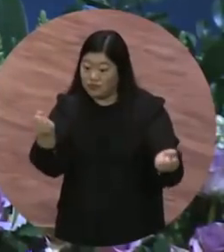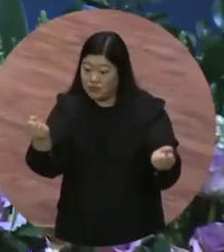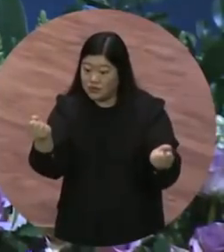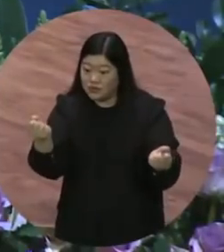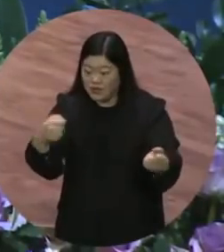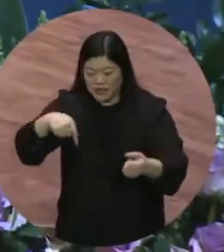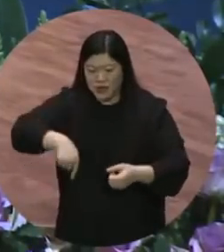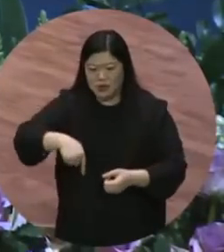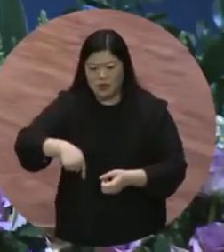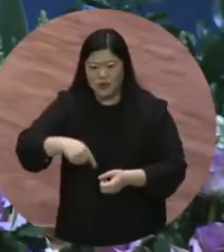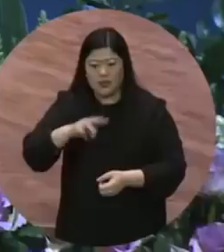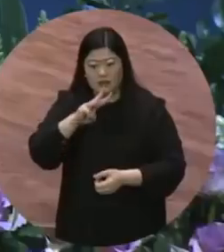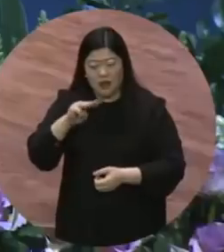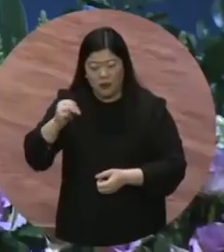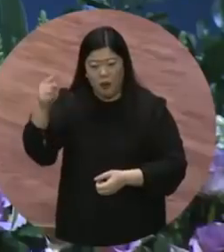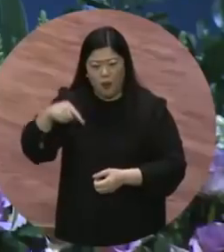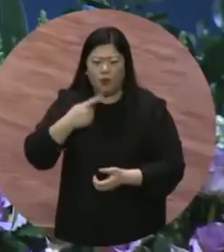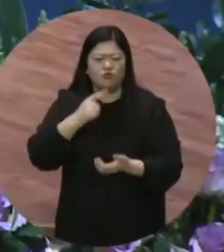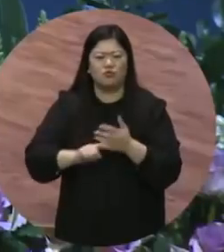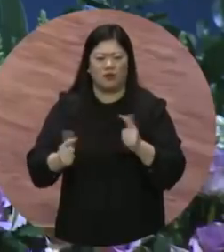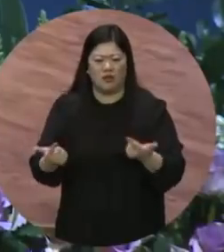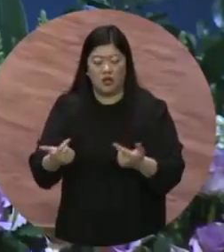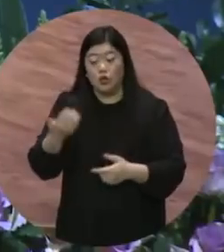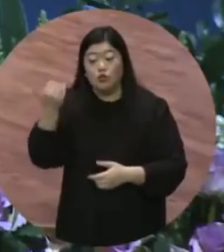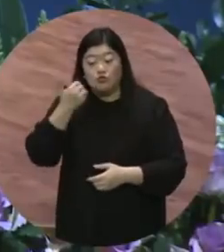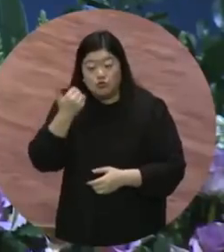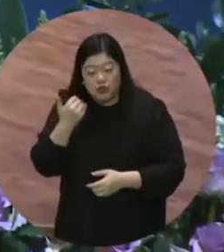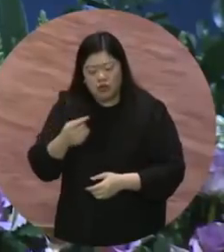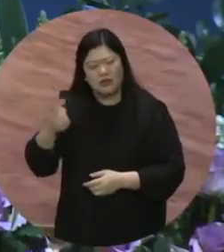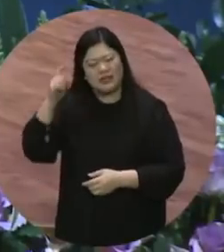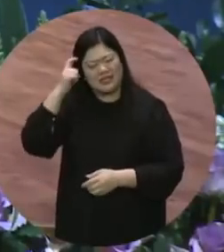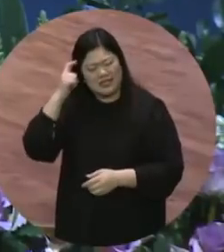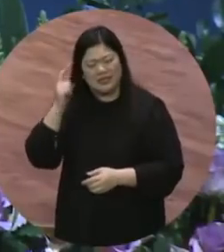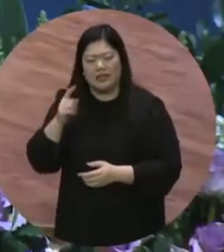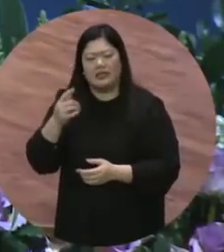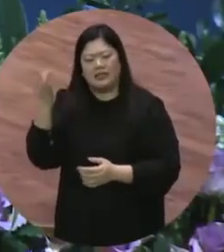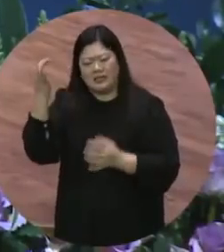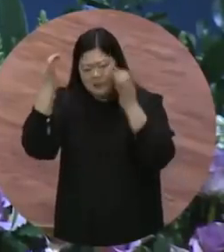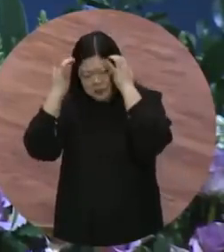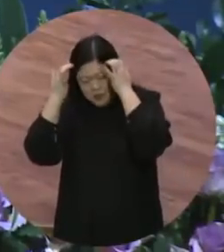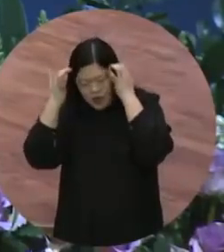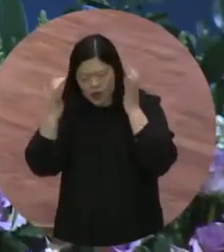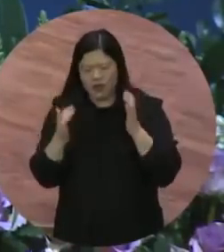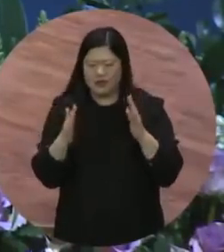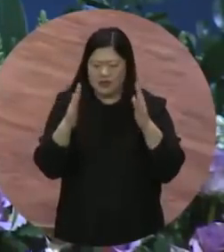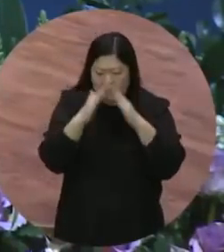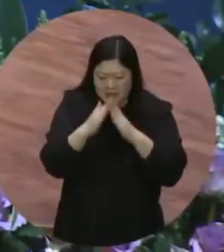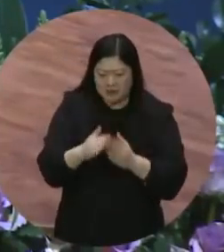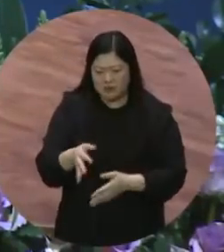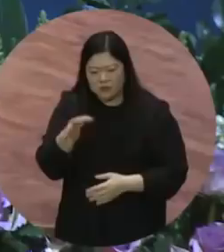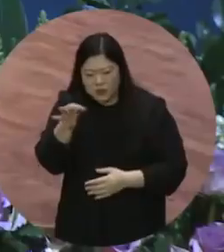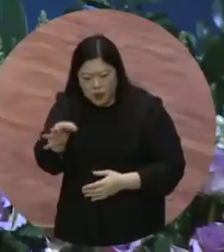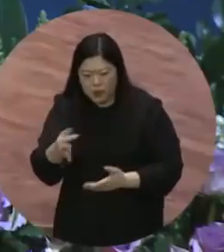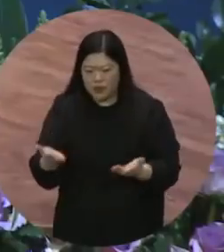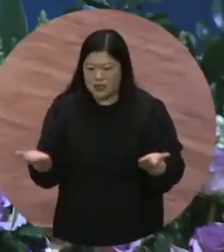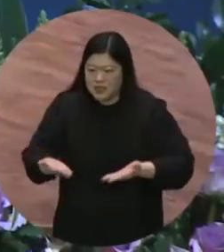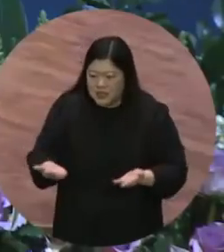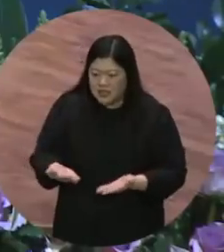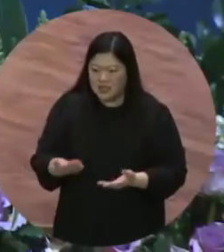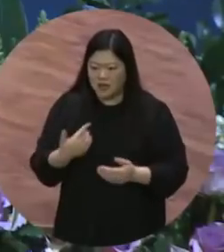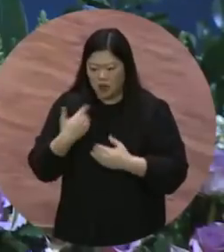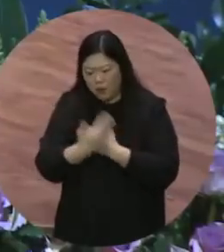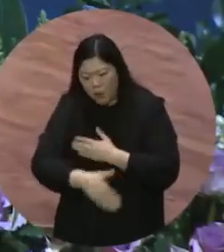오는 장소가 아닙니다. 어떤 분은 정신의 고난, 물질의 고난, 자식의 고난, 사업의 고난,